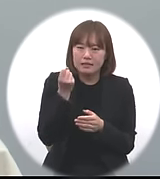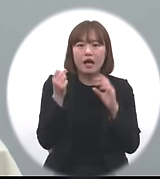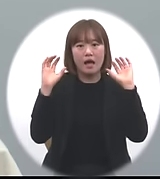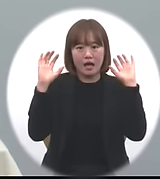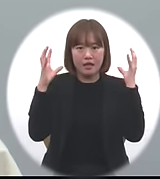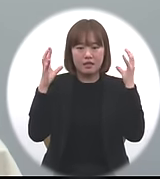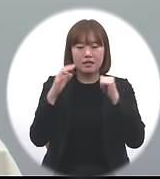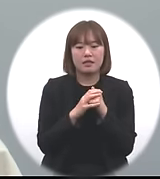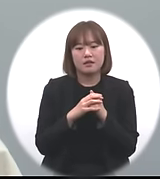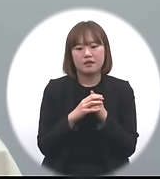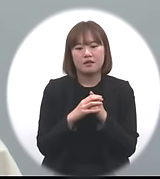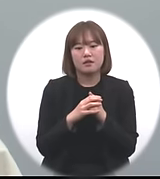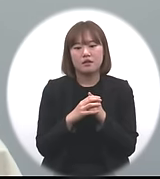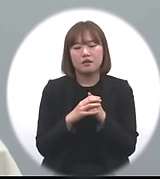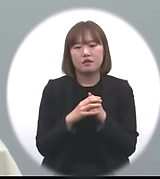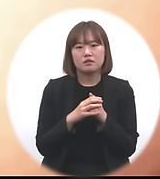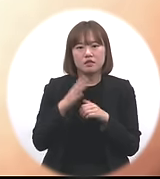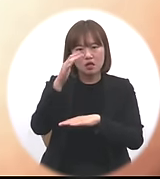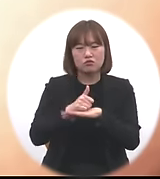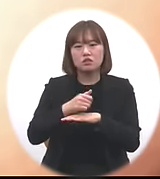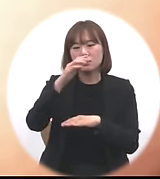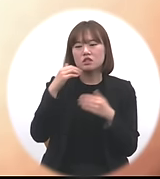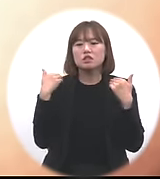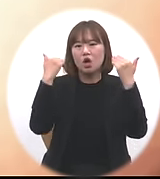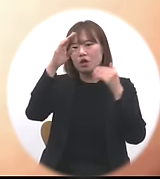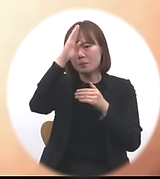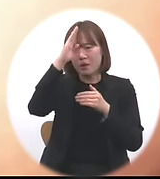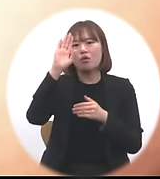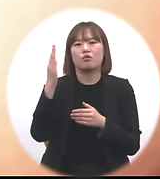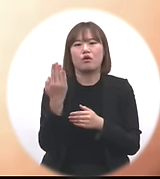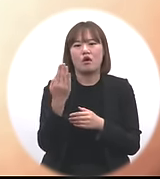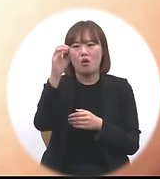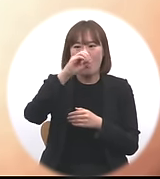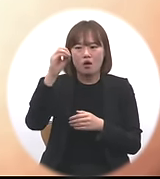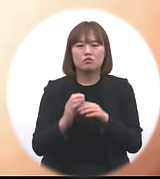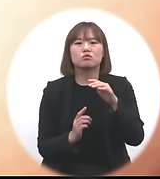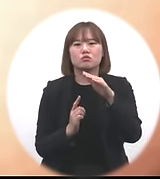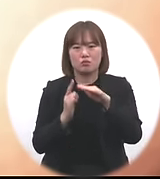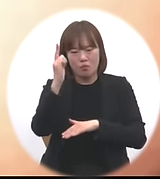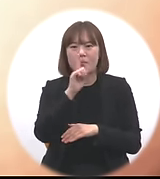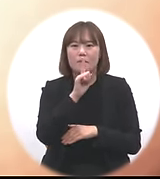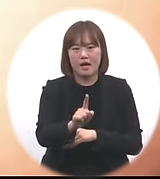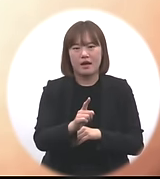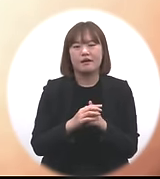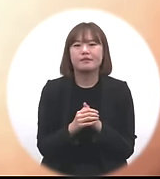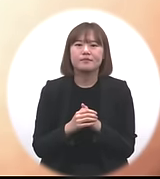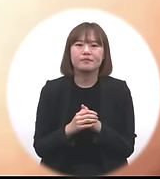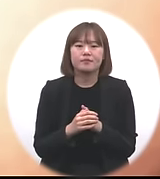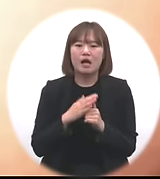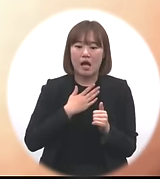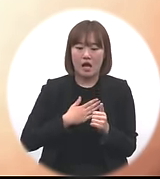심각한 충치를 가졌던 아이들은 어른이 돼서 성인병의 확률이 매우 높다라는 연구 논문이 수도 없이 나와 있기